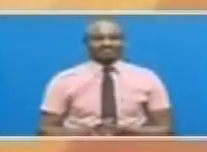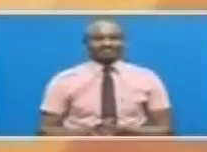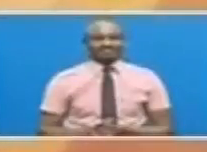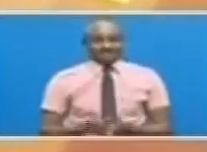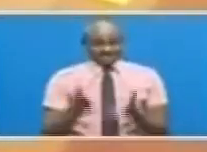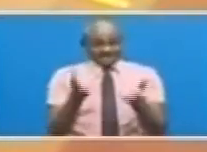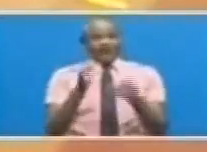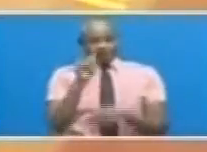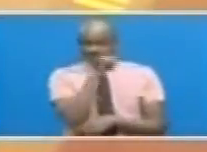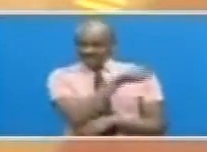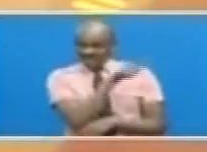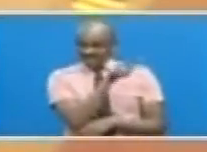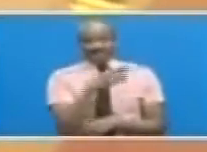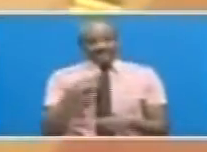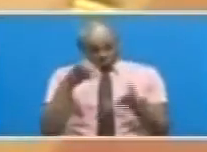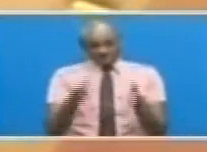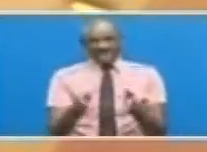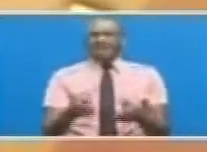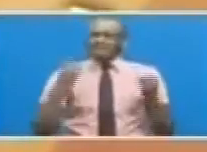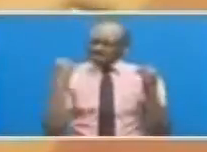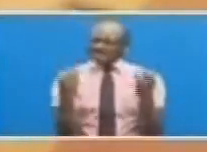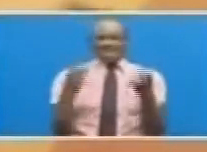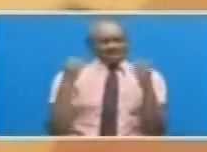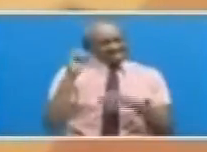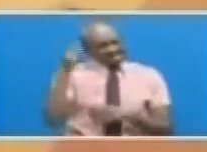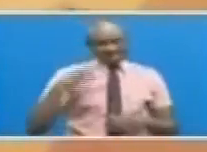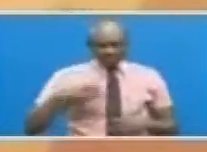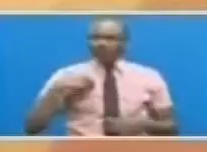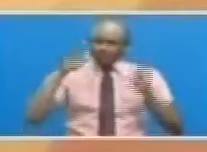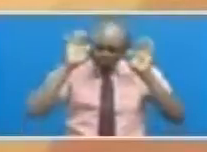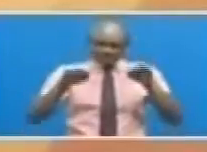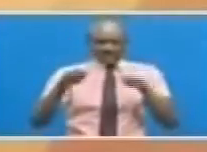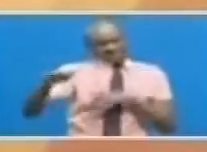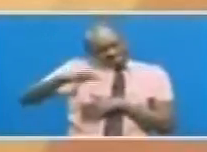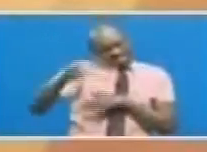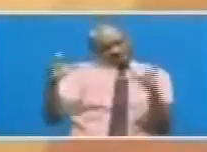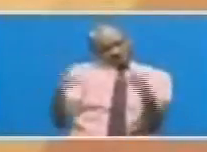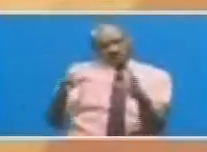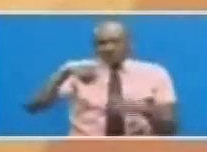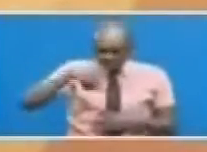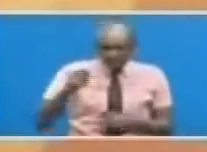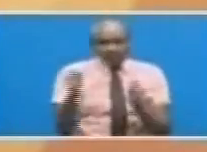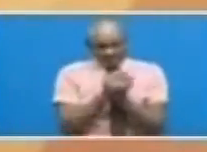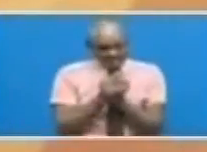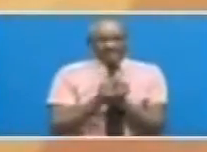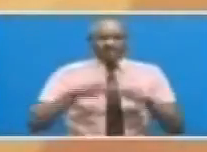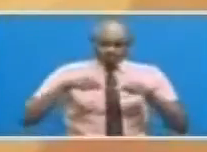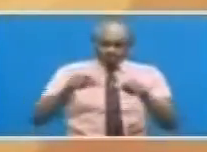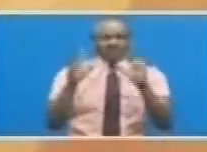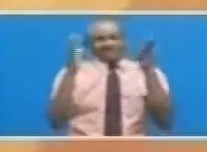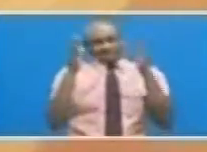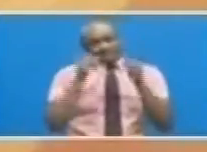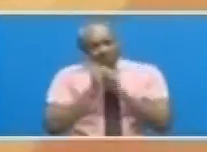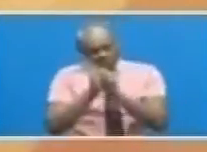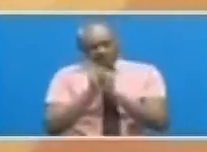Na mtazamaji, tukitoka Westgate leo, mamilioni ya Wakenya kutoka jamii ya Kiislamu wameungana kwa pamoja na kuendeleza ibada ya